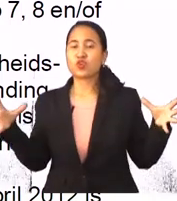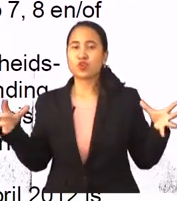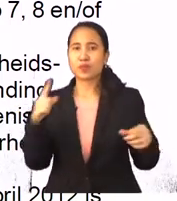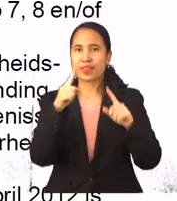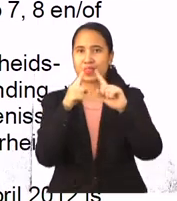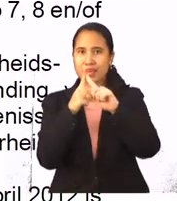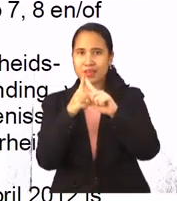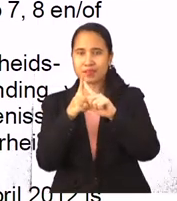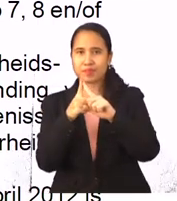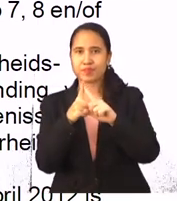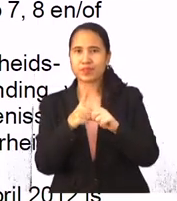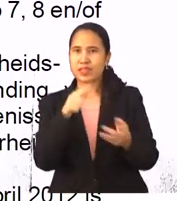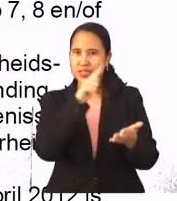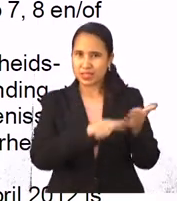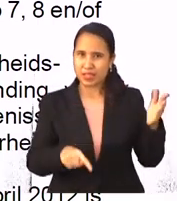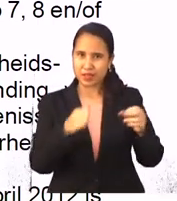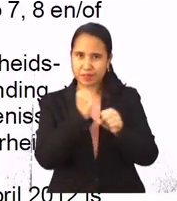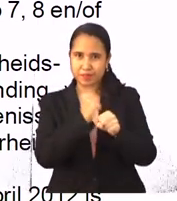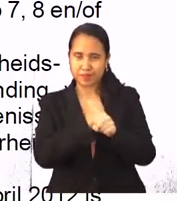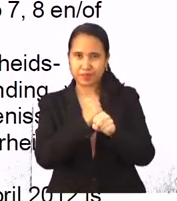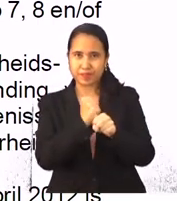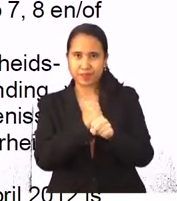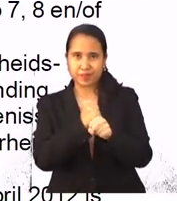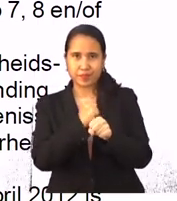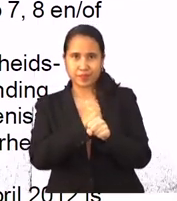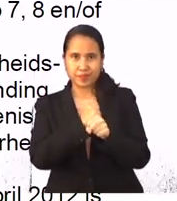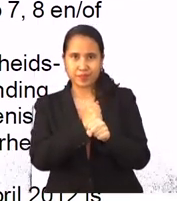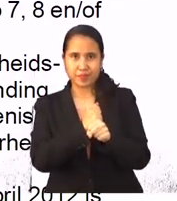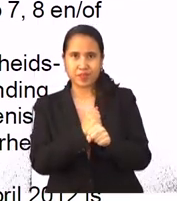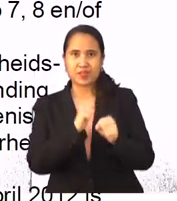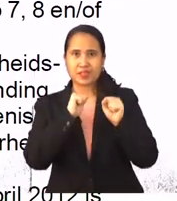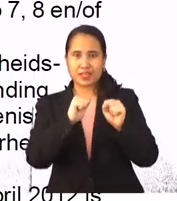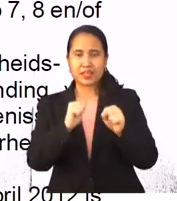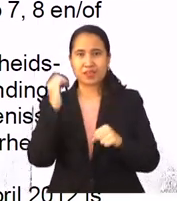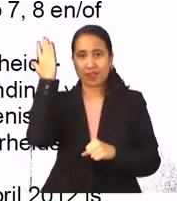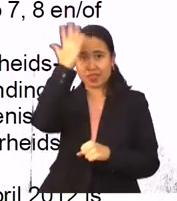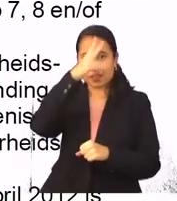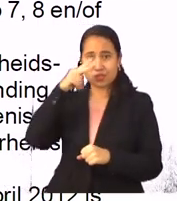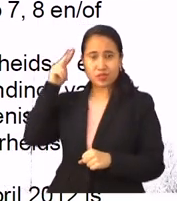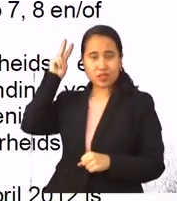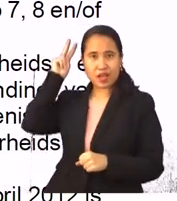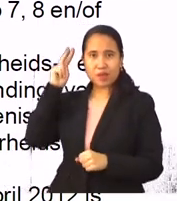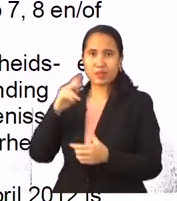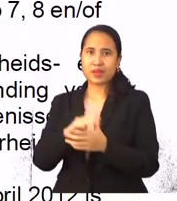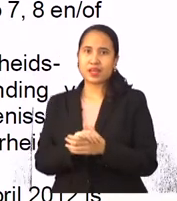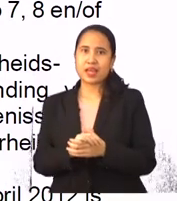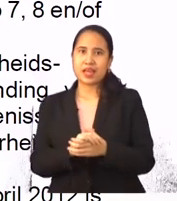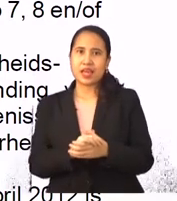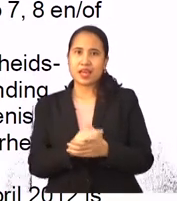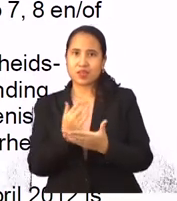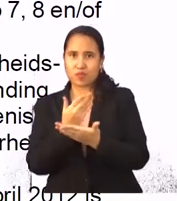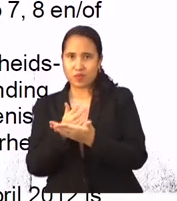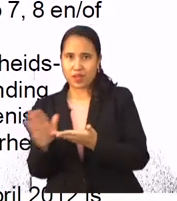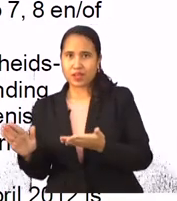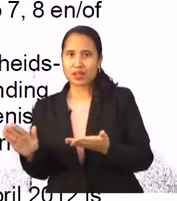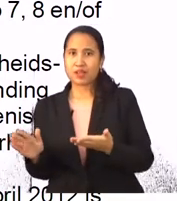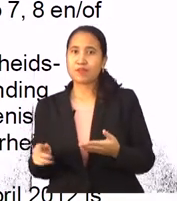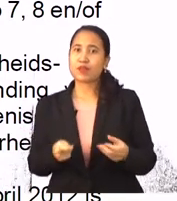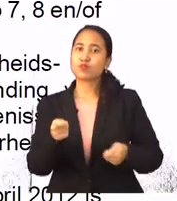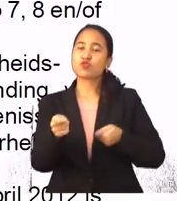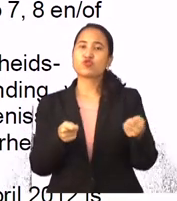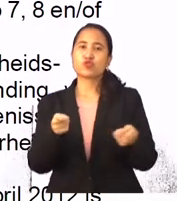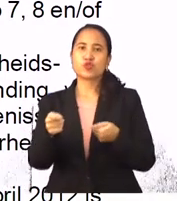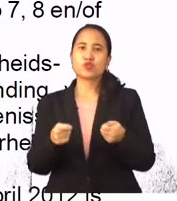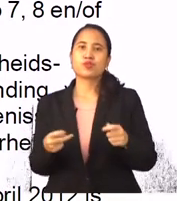1. Strafbare feiten in het kader van de verdediging van de staat en of omverwerping van het wettig gezag.